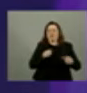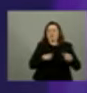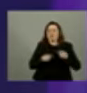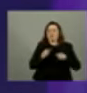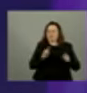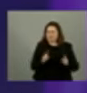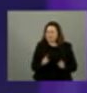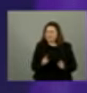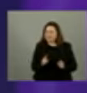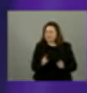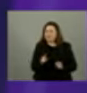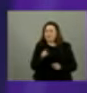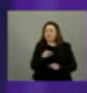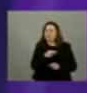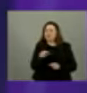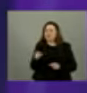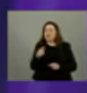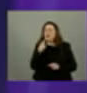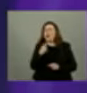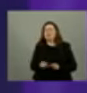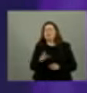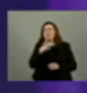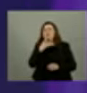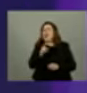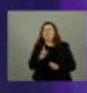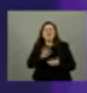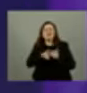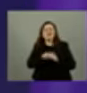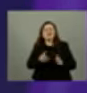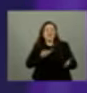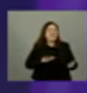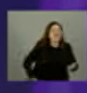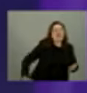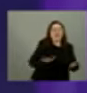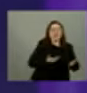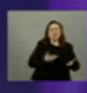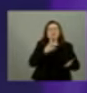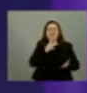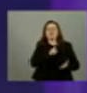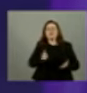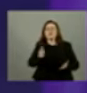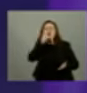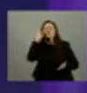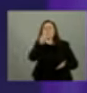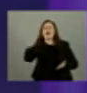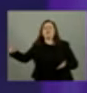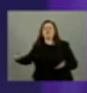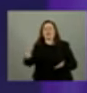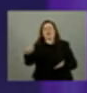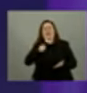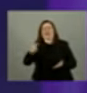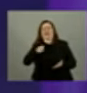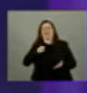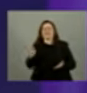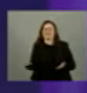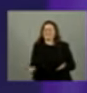εθνικές εκλογές ή πάμε στα μέλη. Το θέμα της εκλογής, δηλαδή της επανεκλογής του, της επανομοποίησης του... Συγγνώμη,